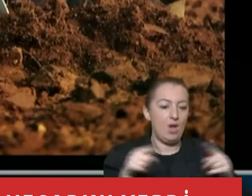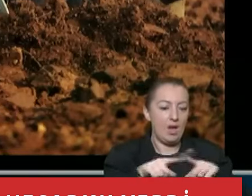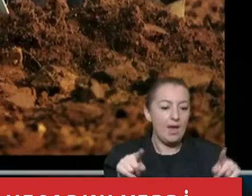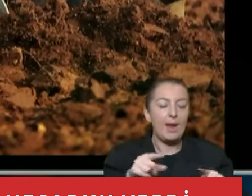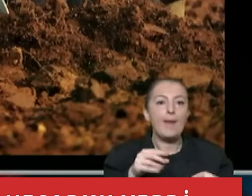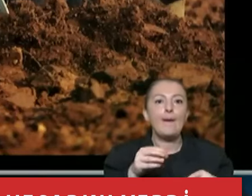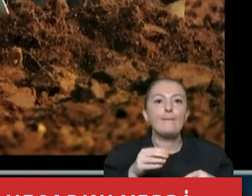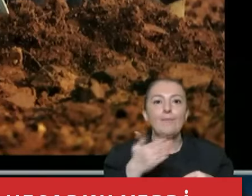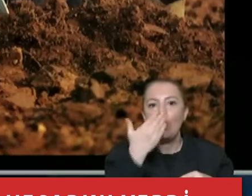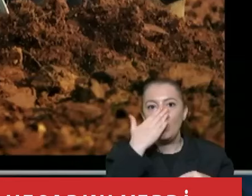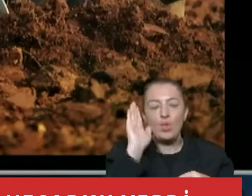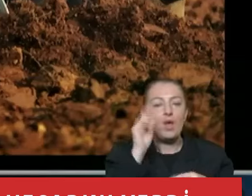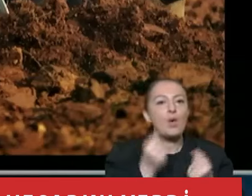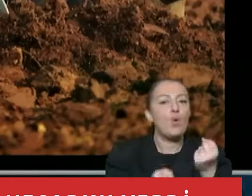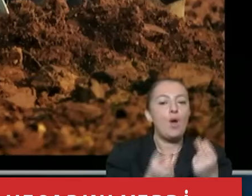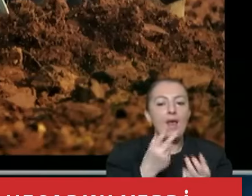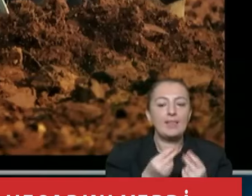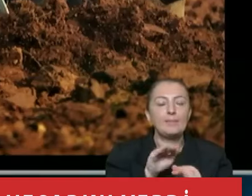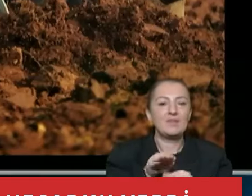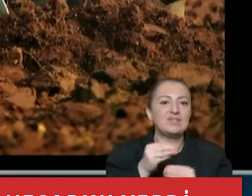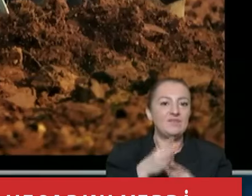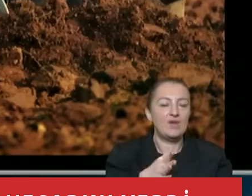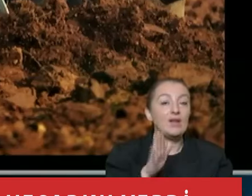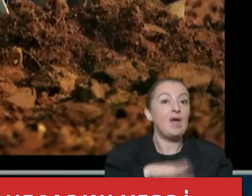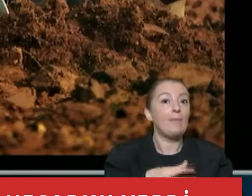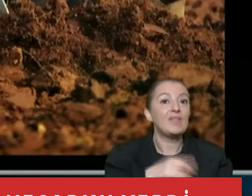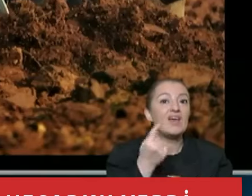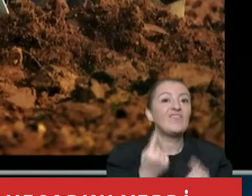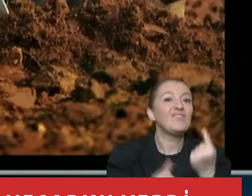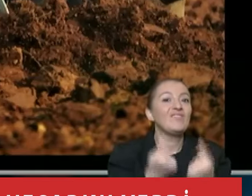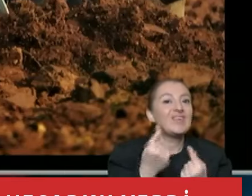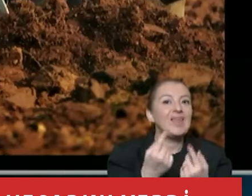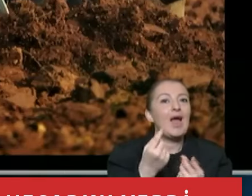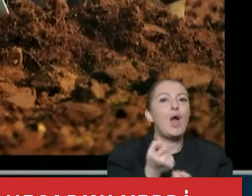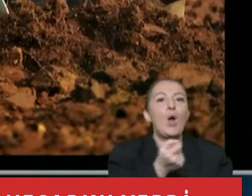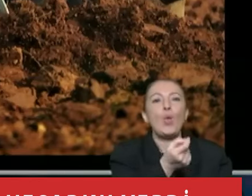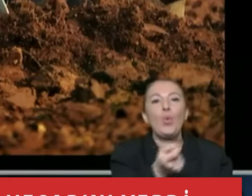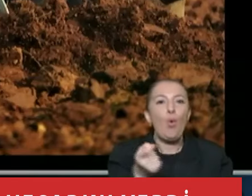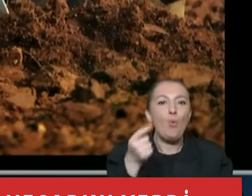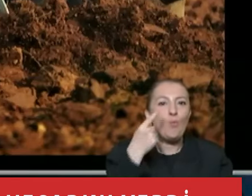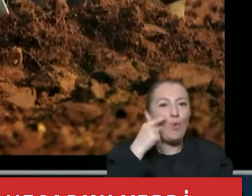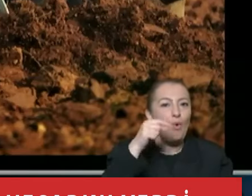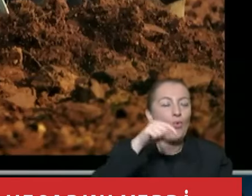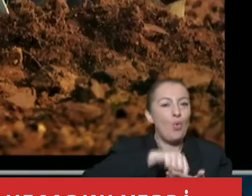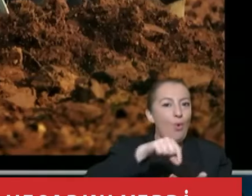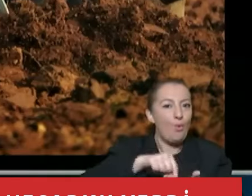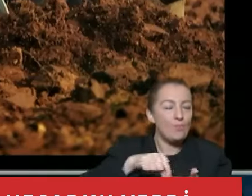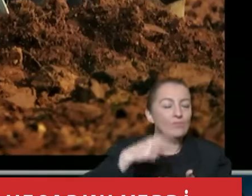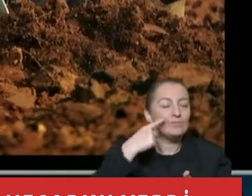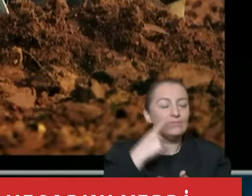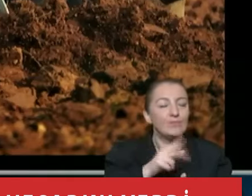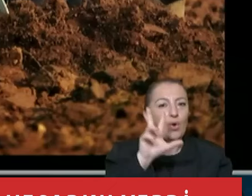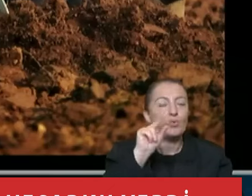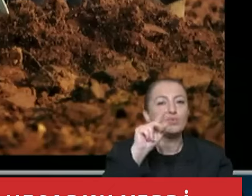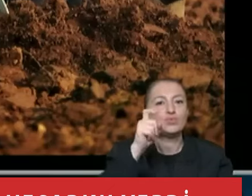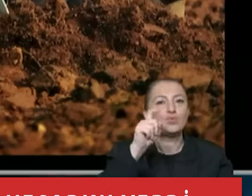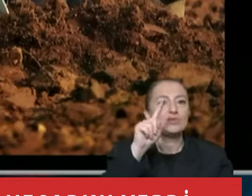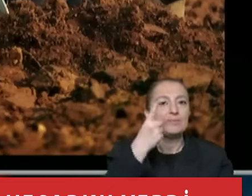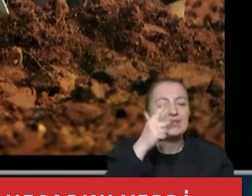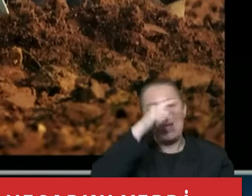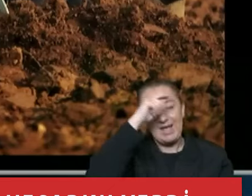desteği verdik yapmış olduğumuz fide ve tohum desteklerimiz 39.000 ton ya yazlık